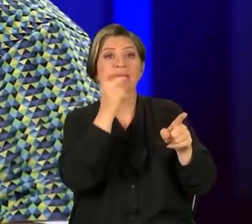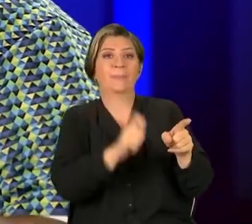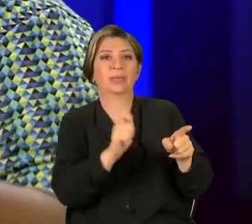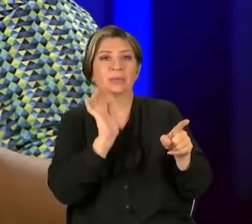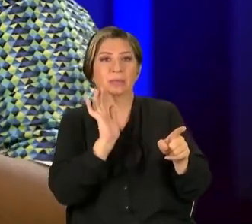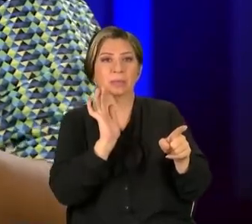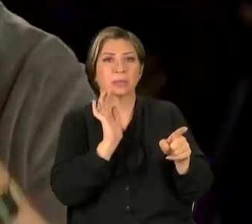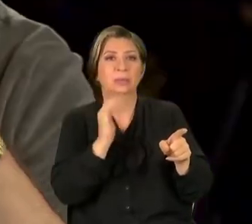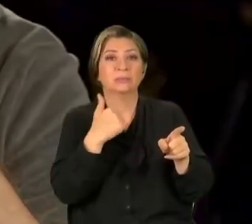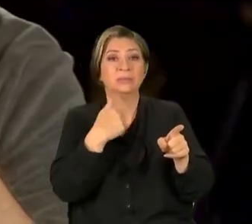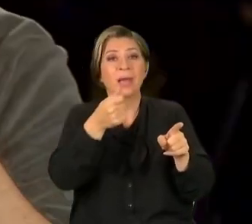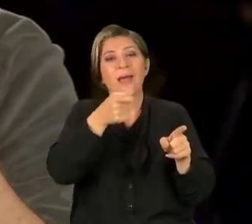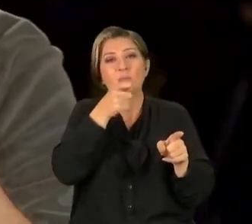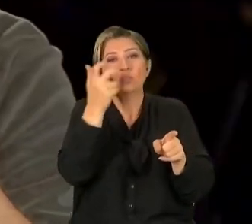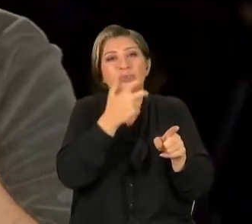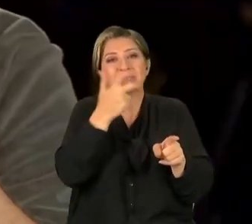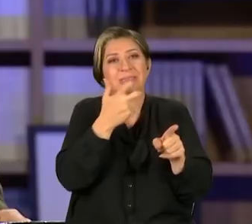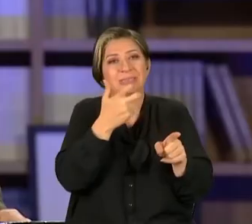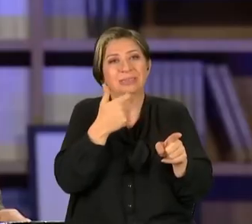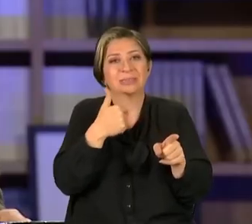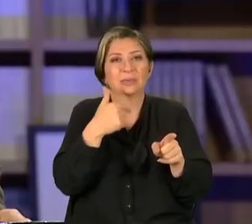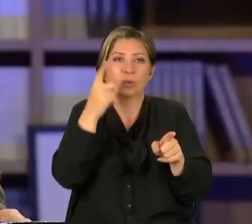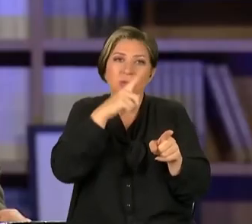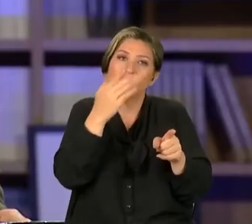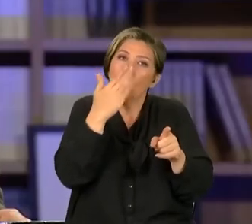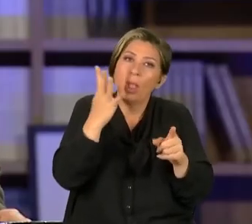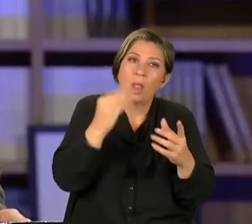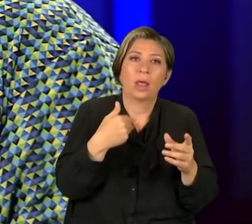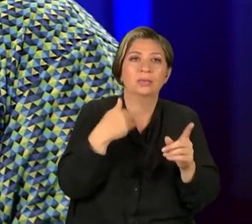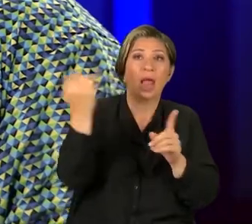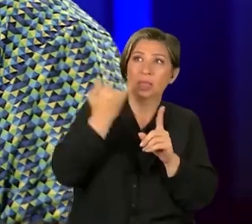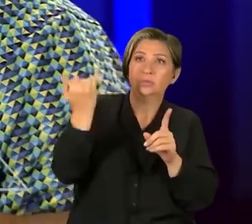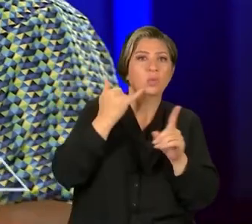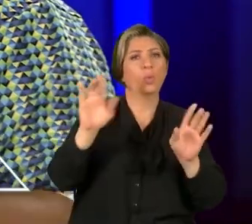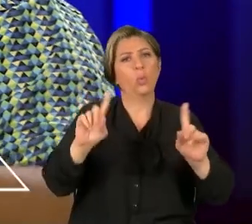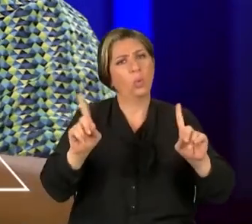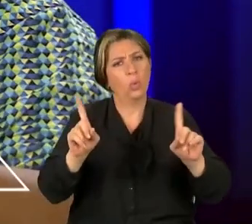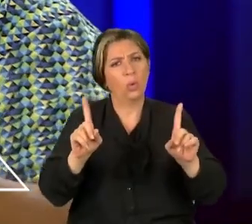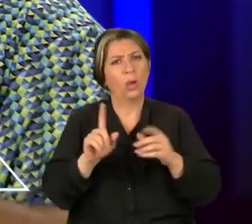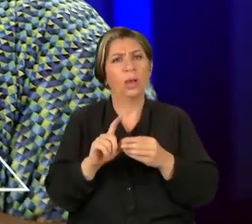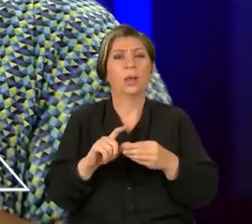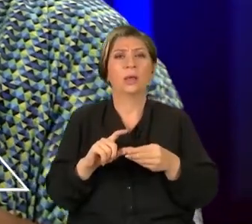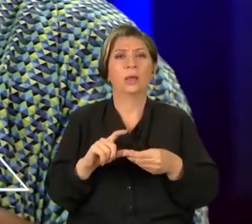ve bizim geçim kaynağımız müzik olduğu için bu taraflardan da eleştiri gelip duruyor